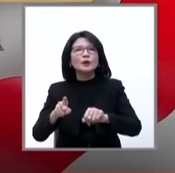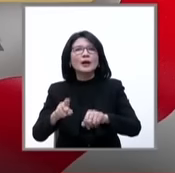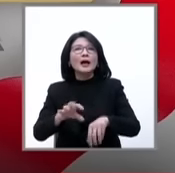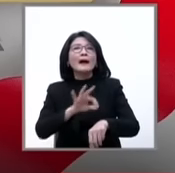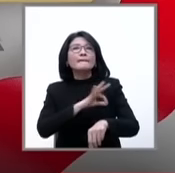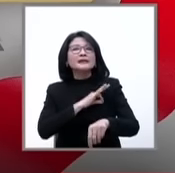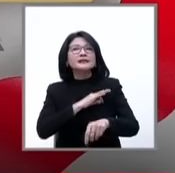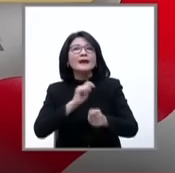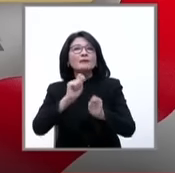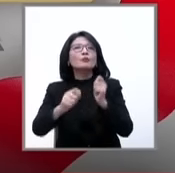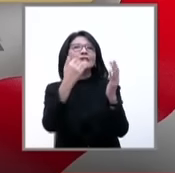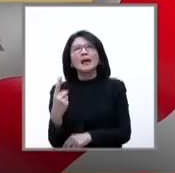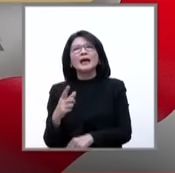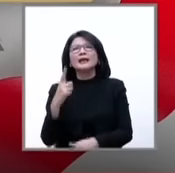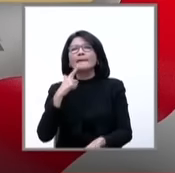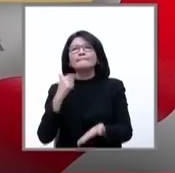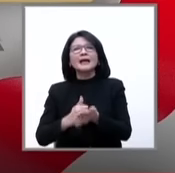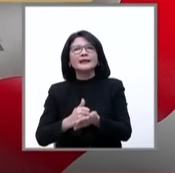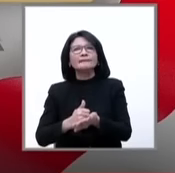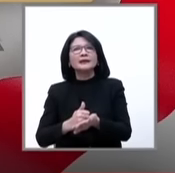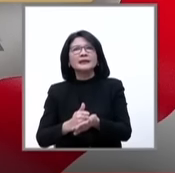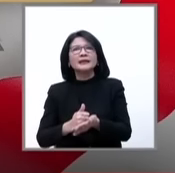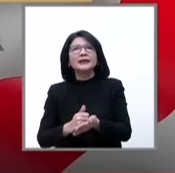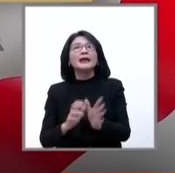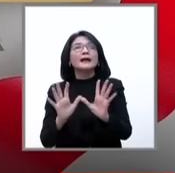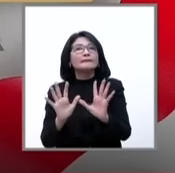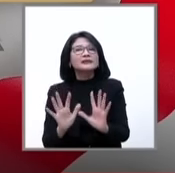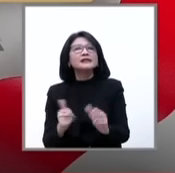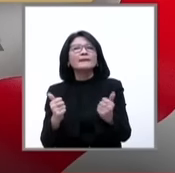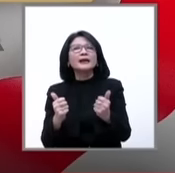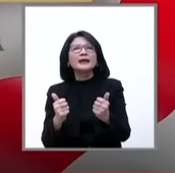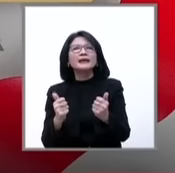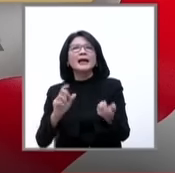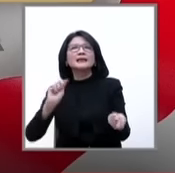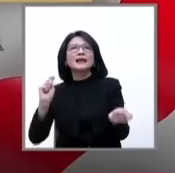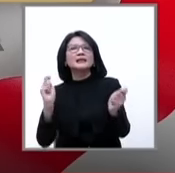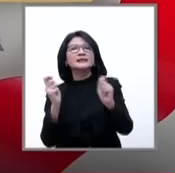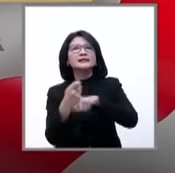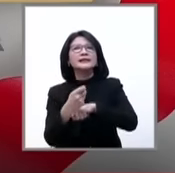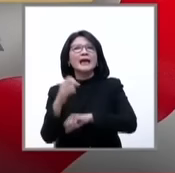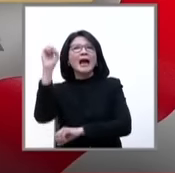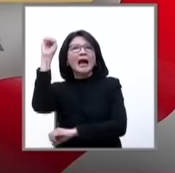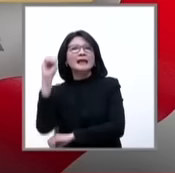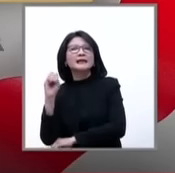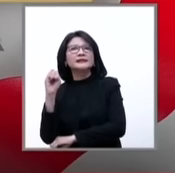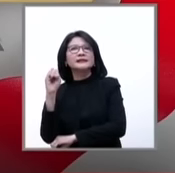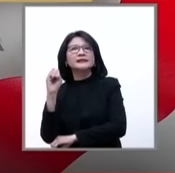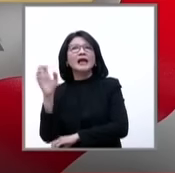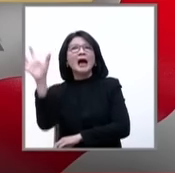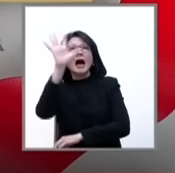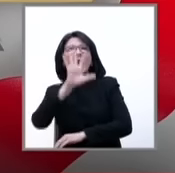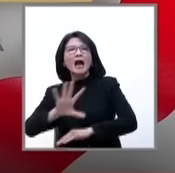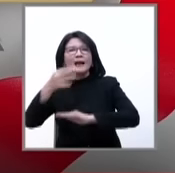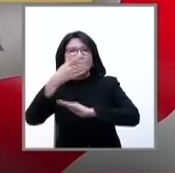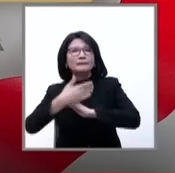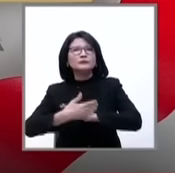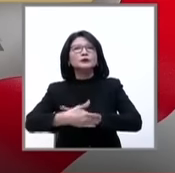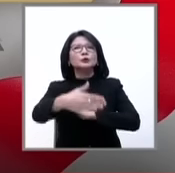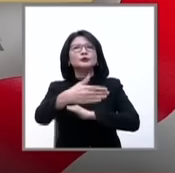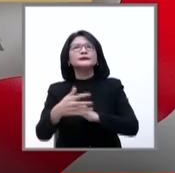Mahfud MD makin ngegas dibanding debat yang kedua. Tapi Gibran stagnan karena dia terlalu